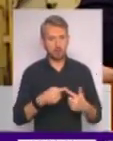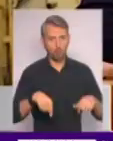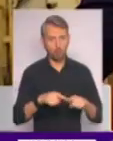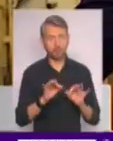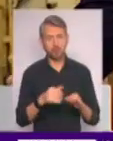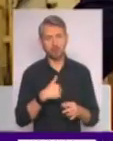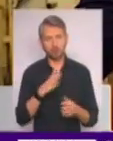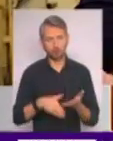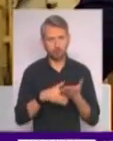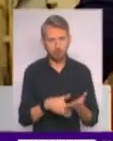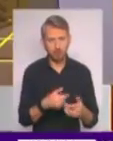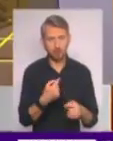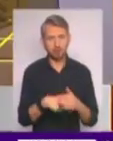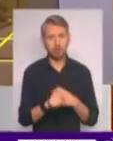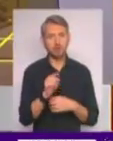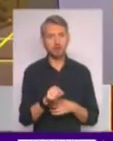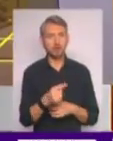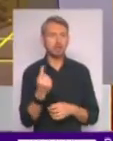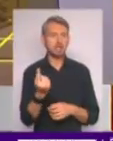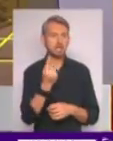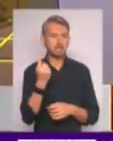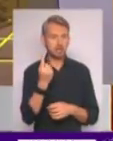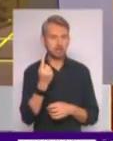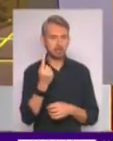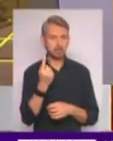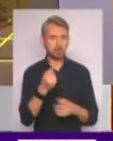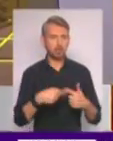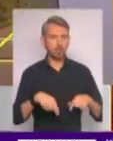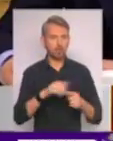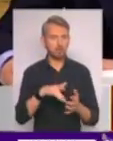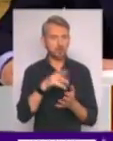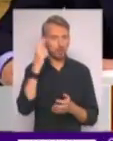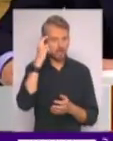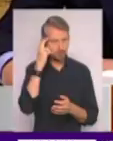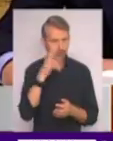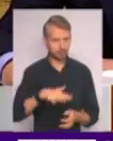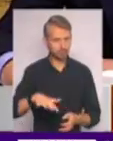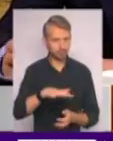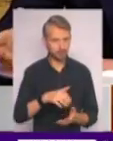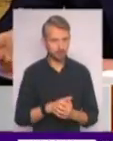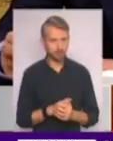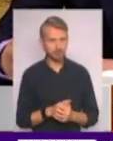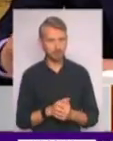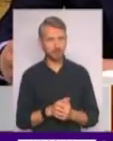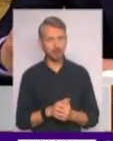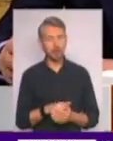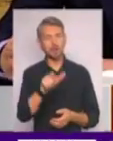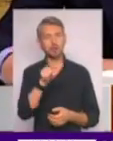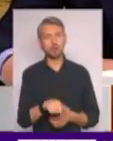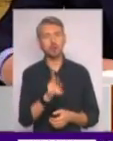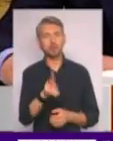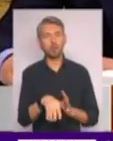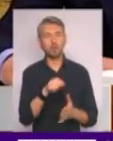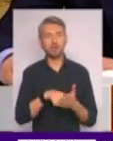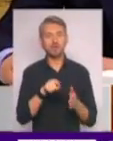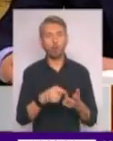що я буду допомагати, бо це один, по суті, єдиний мандатний округ міста Київ. Так, місто Київ, так. Так от, людина, яка вибрана від